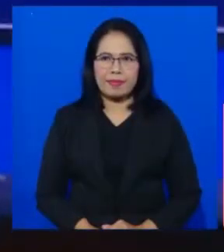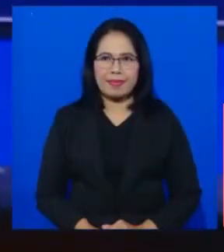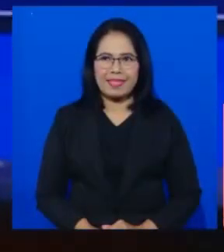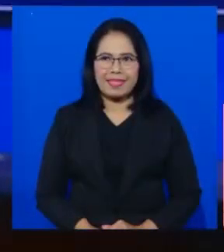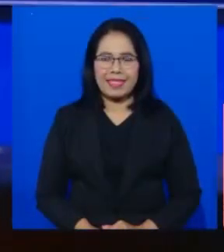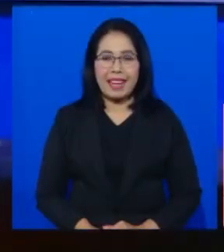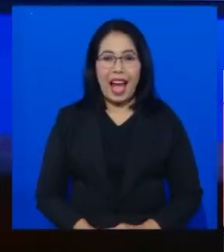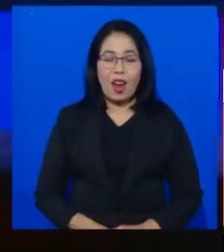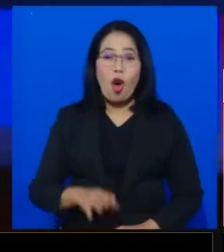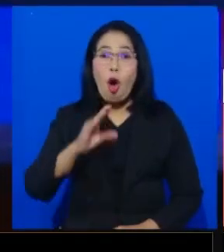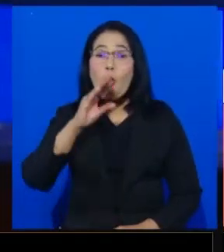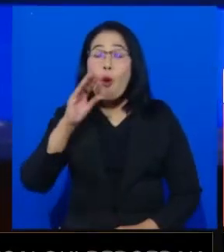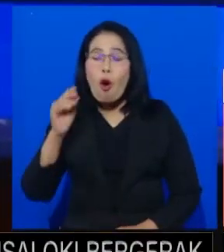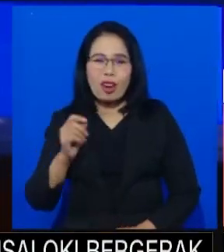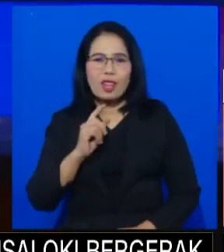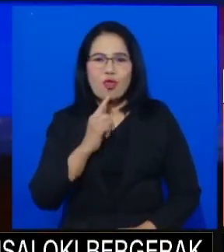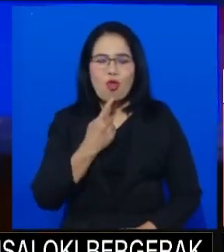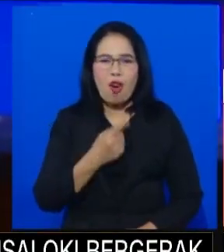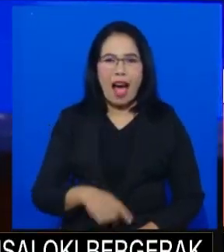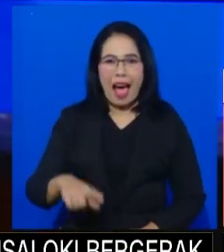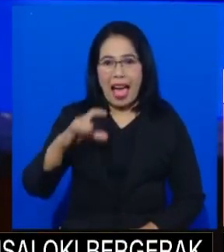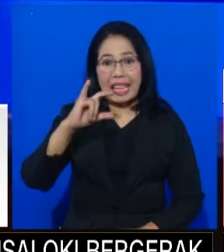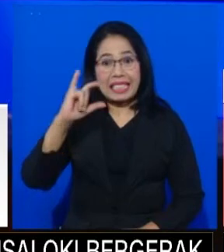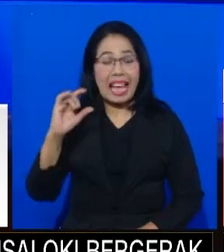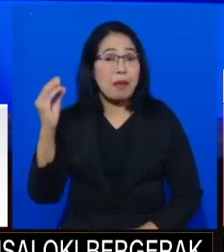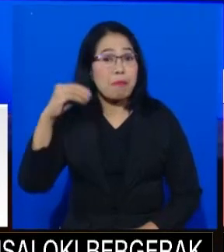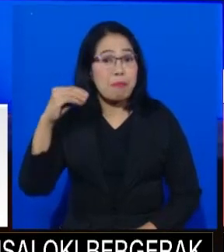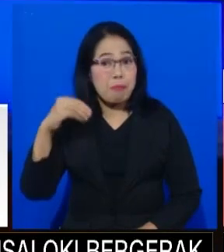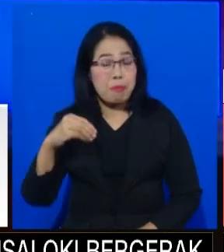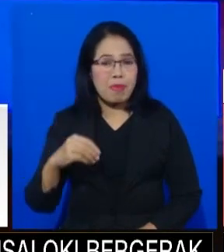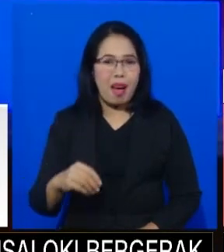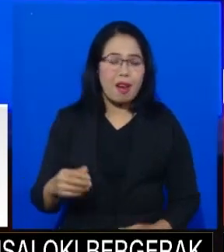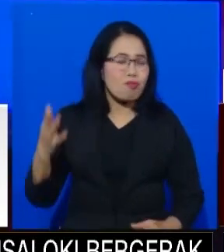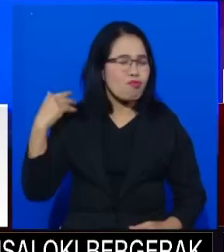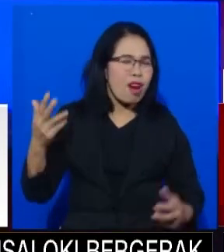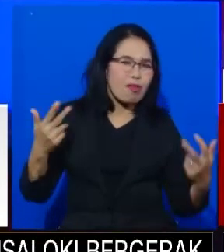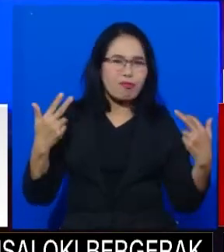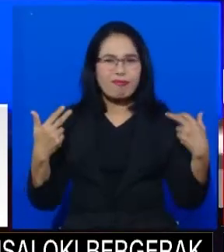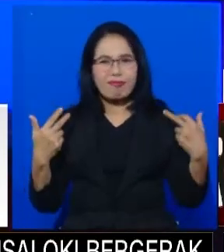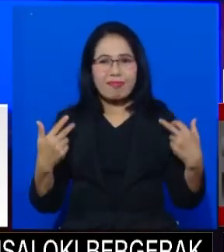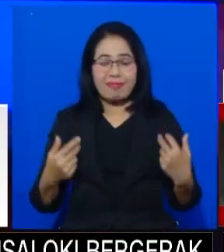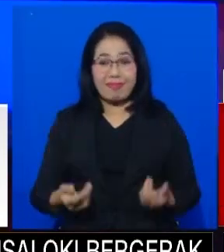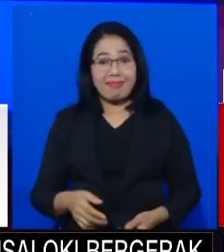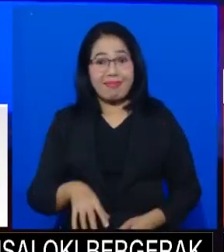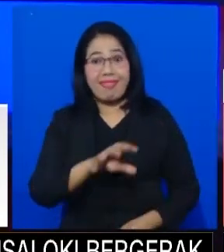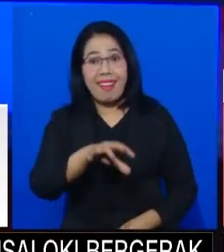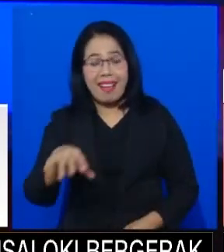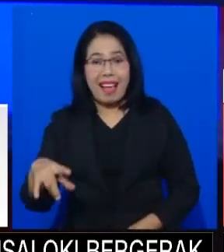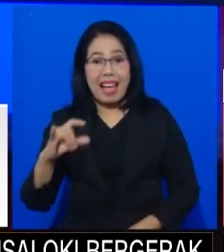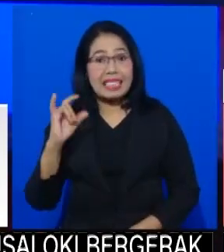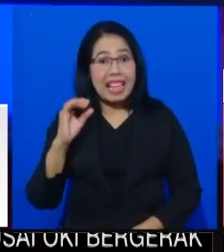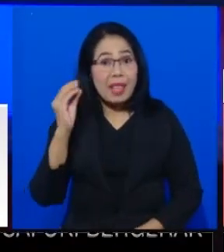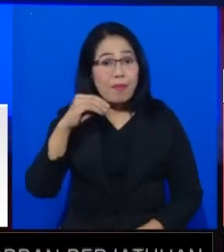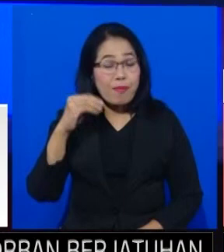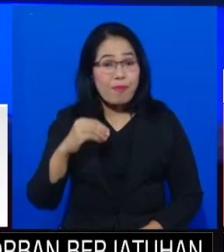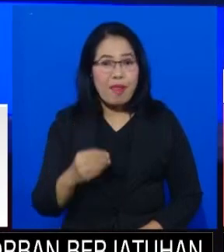Kalau ngomongin Citayam pasti langsung teringat fenomena Citayam Fashion Week-nya beberapa waktu lalu. Tapi ternyata di Citayam ada kuliner viral yang